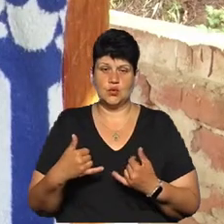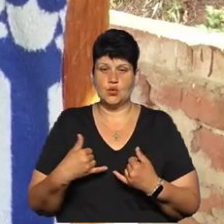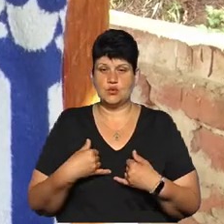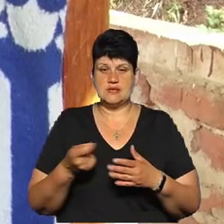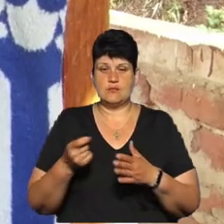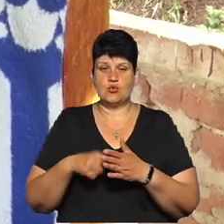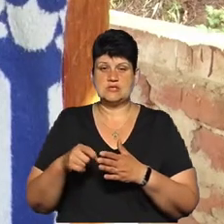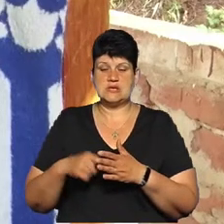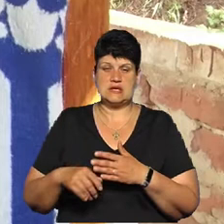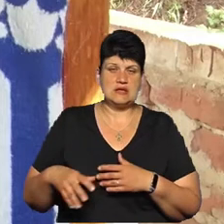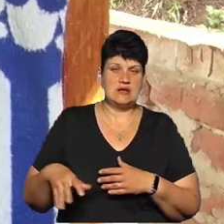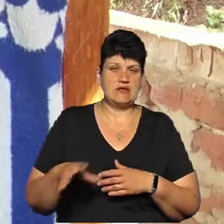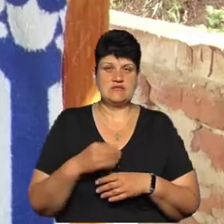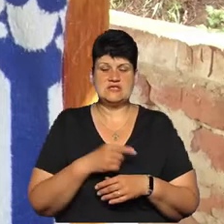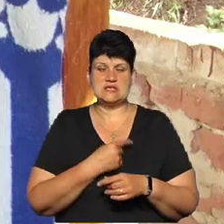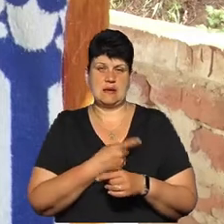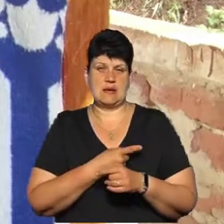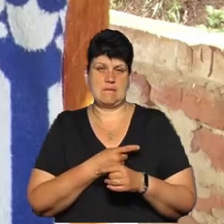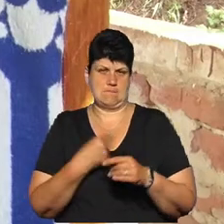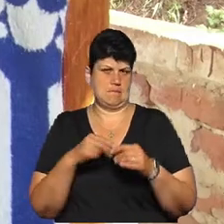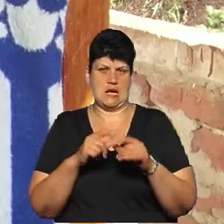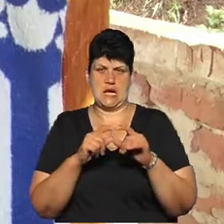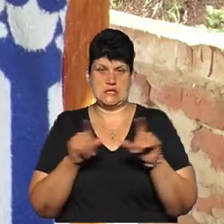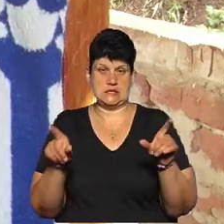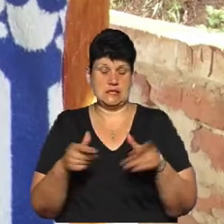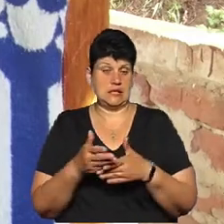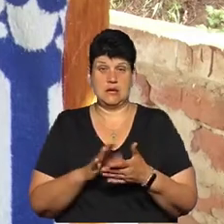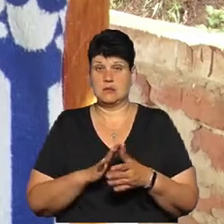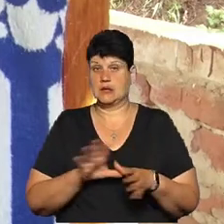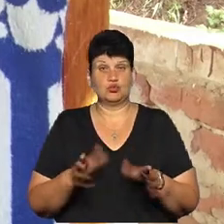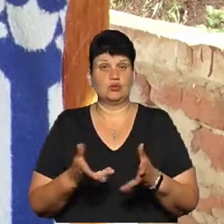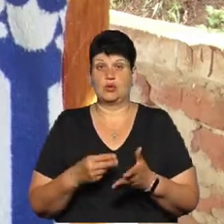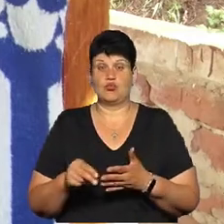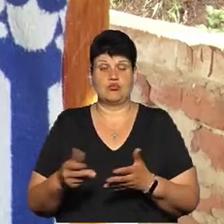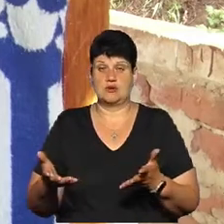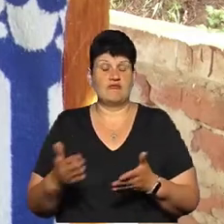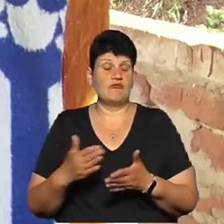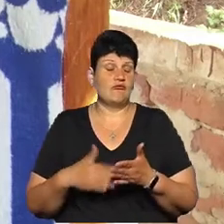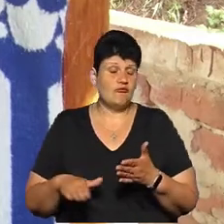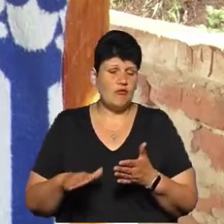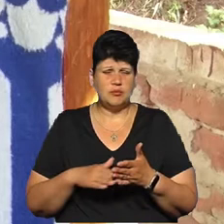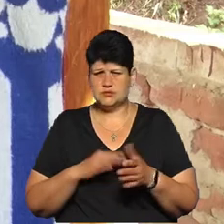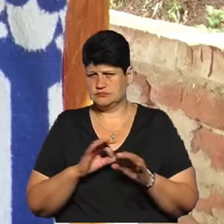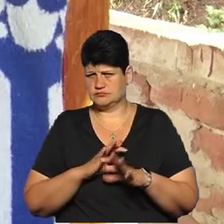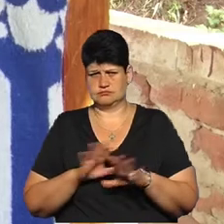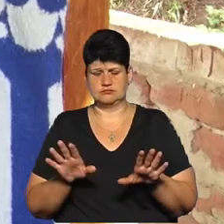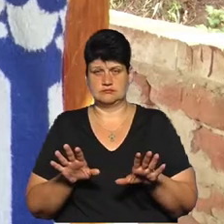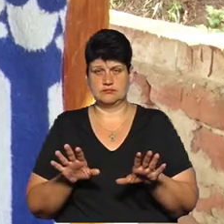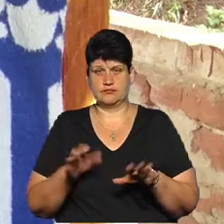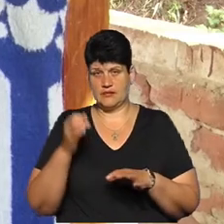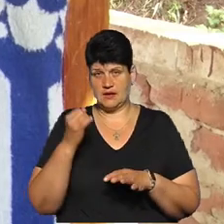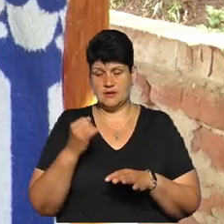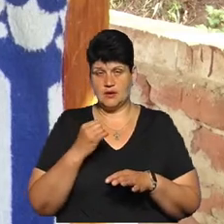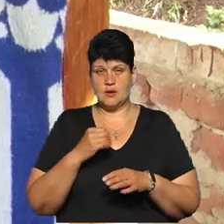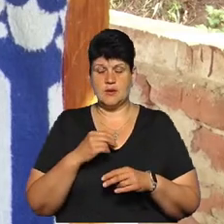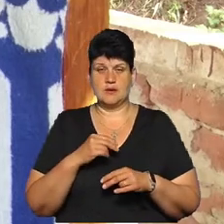позакривалися в селі всі магазини, хліба купити не було де, майже взагалі не було де. Дякую председателю нашому,